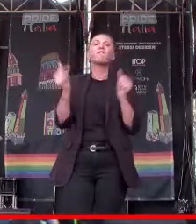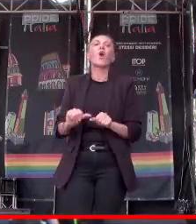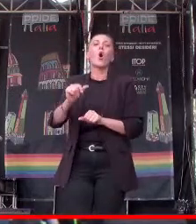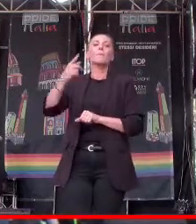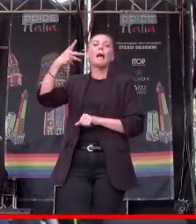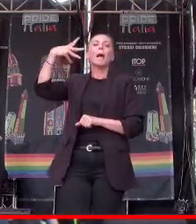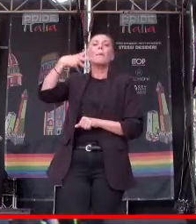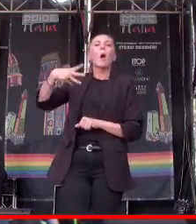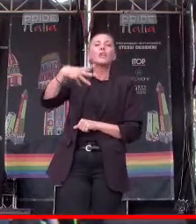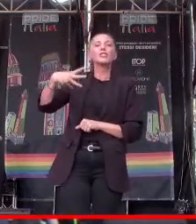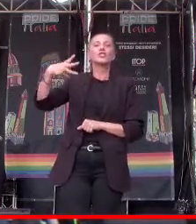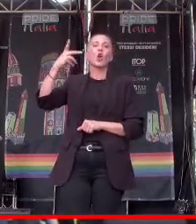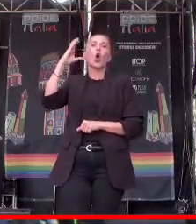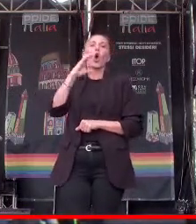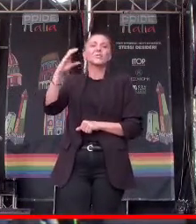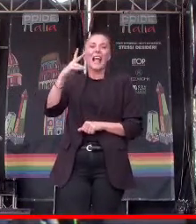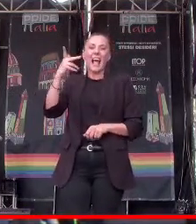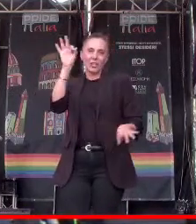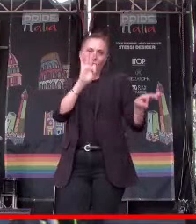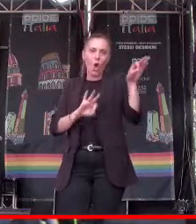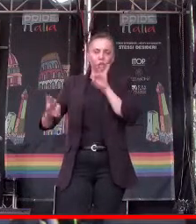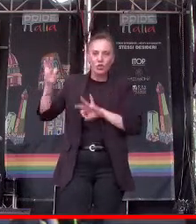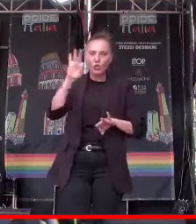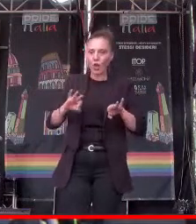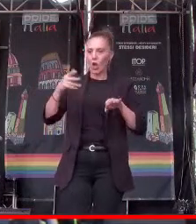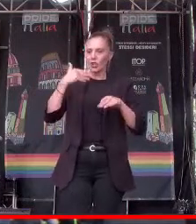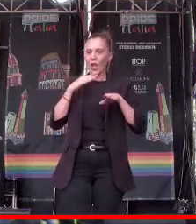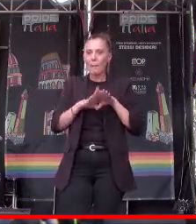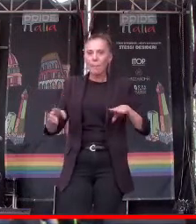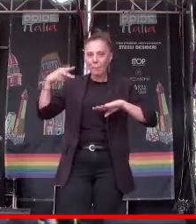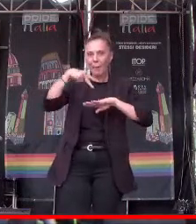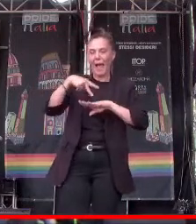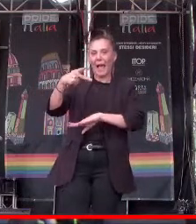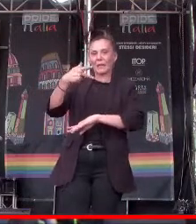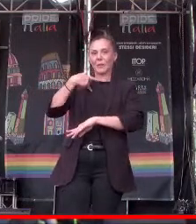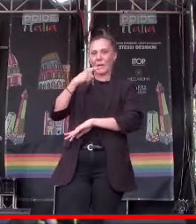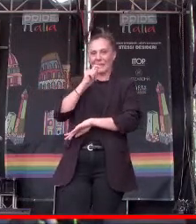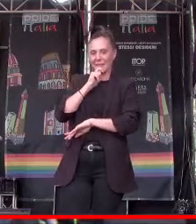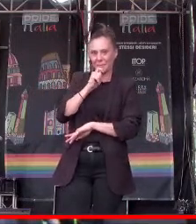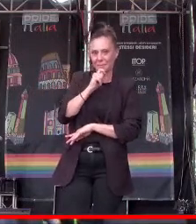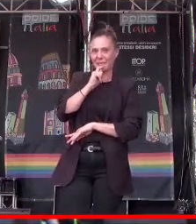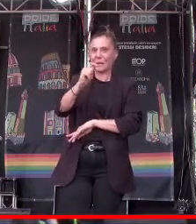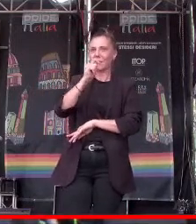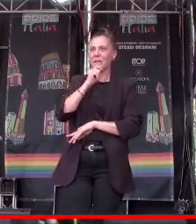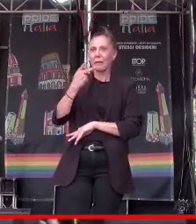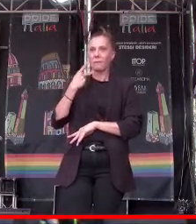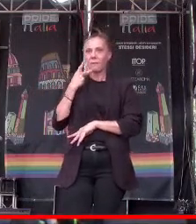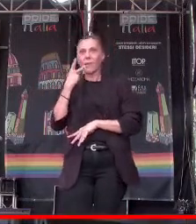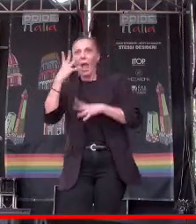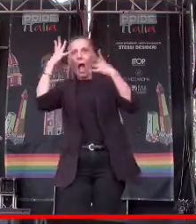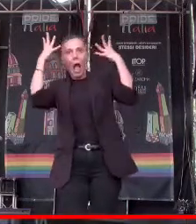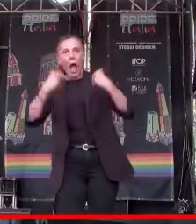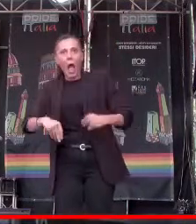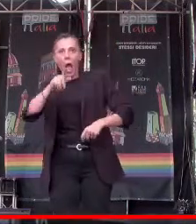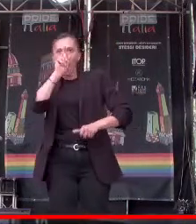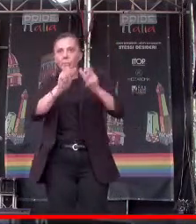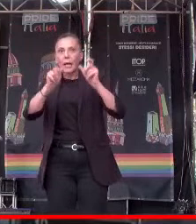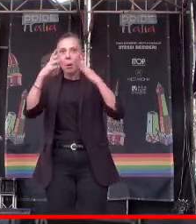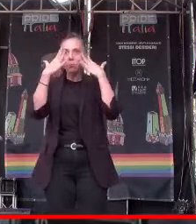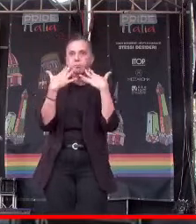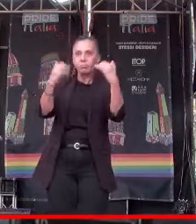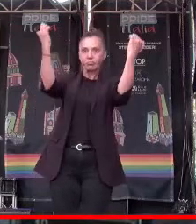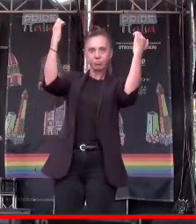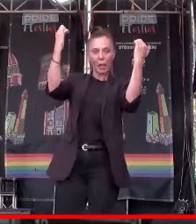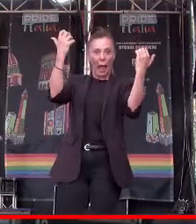Si guarda intorno, c'è cioè il palco, le spie, il microfono. Vedo che c'è tanta gente. Beh, un momento per me potrebbe essere un momento